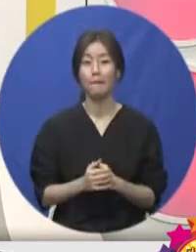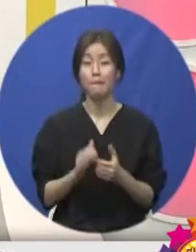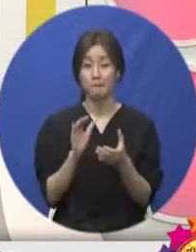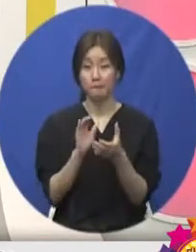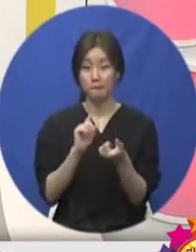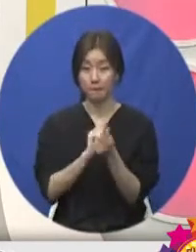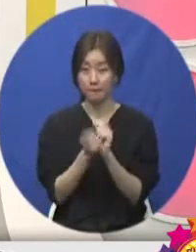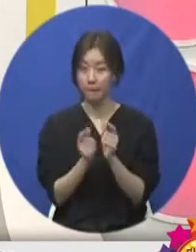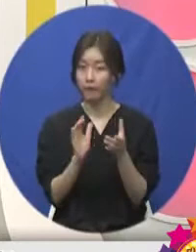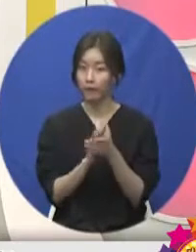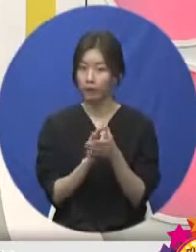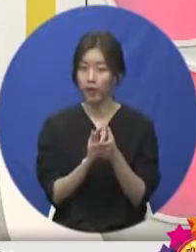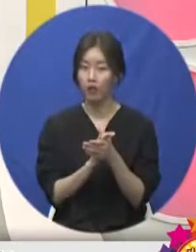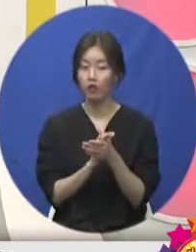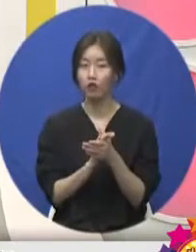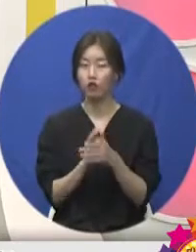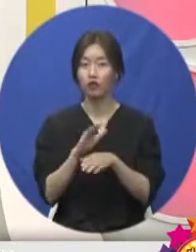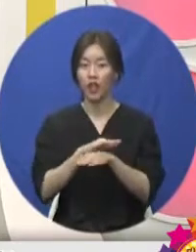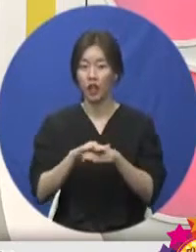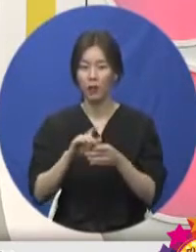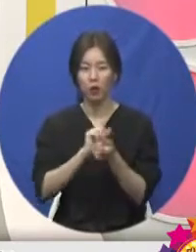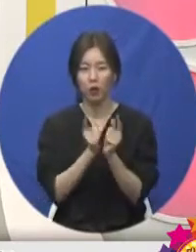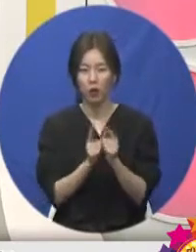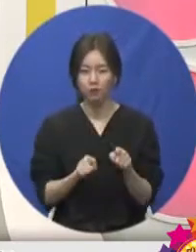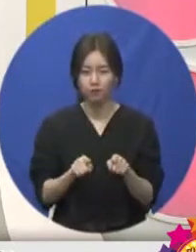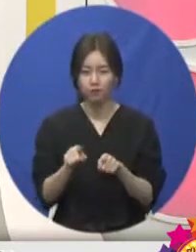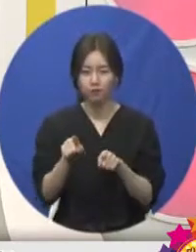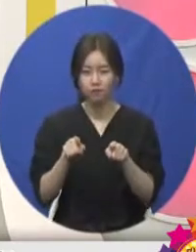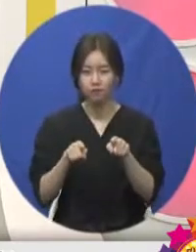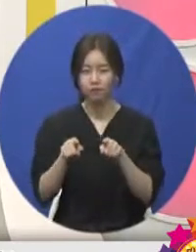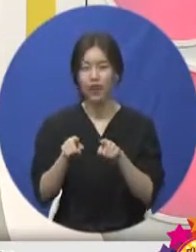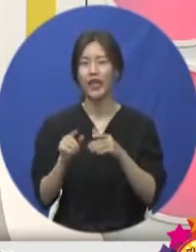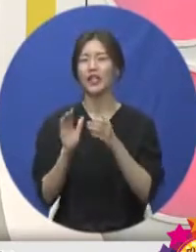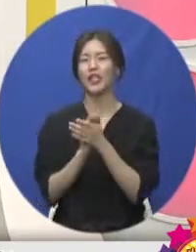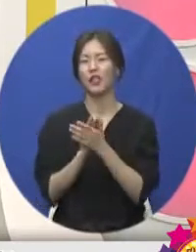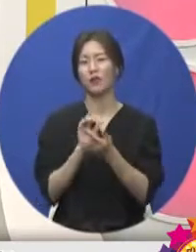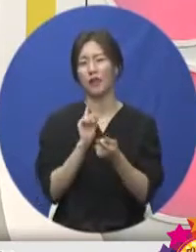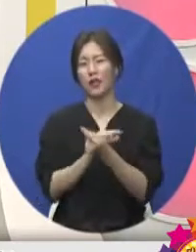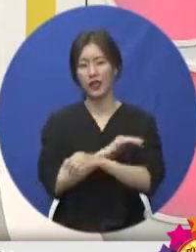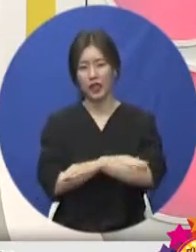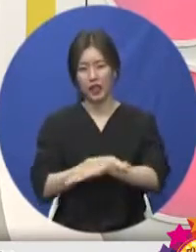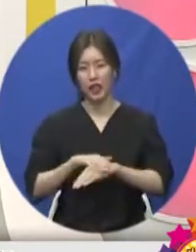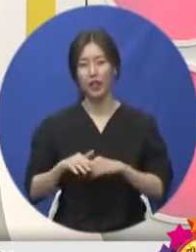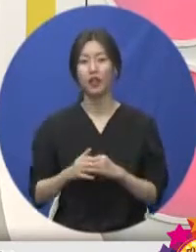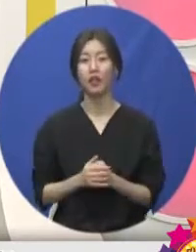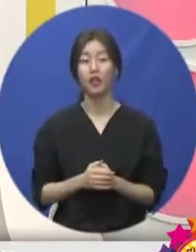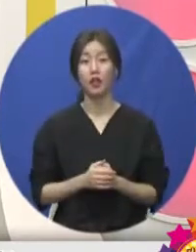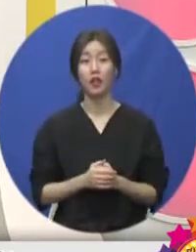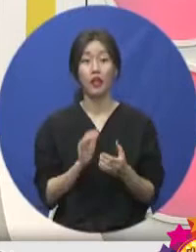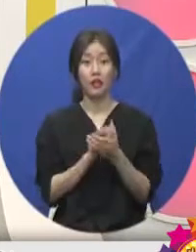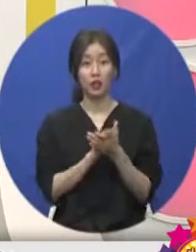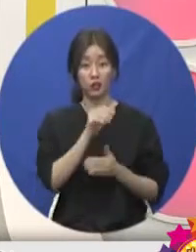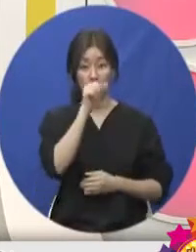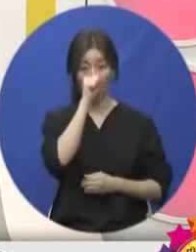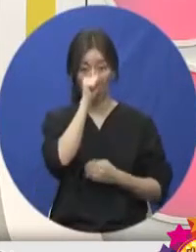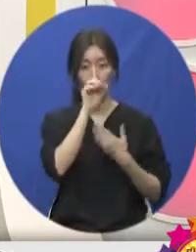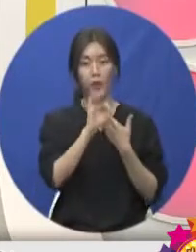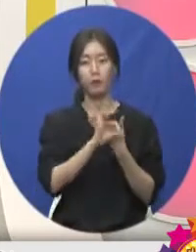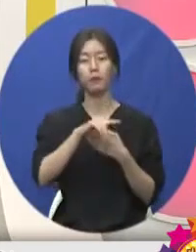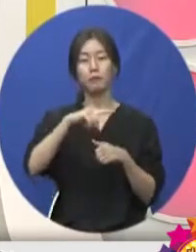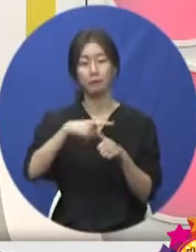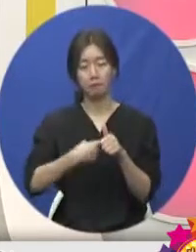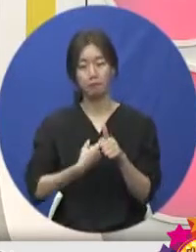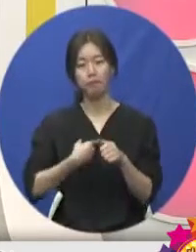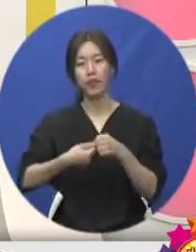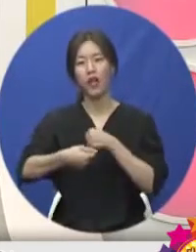친구, 예. 친구를 잘 두면 서로서로 뭐, 아, 그러게 친구를 잘 만나야 된다 했어요. 좋은 친구를 만나야 좋은 일만 하면서. 맞아요.